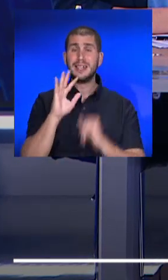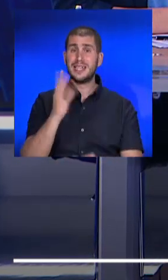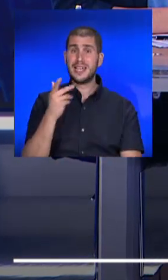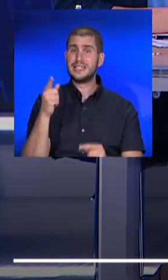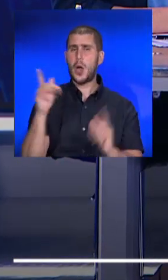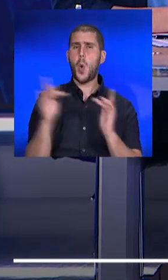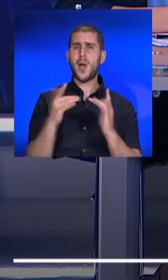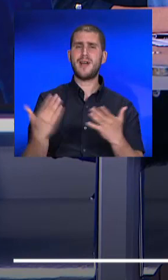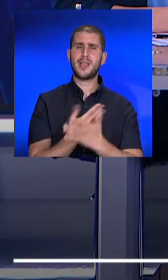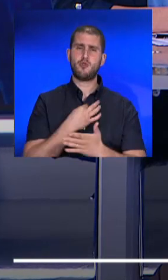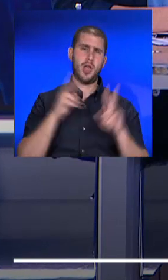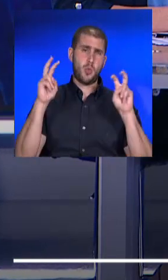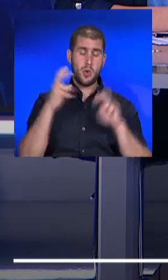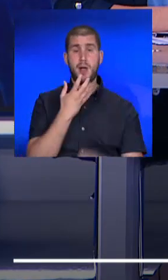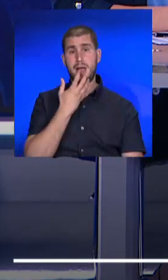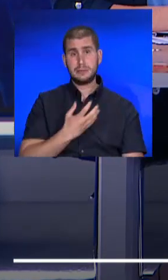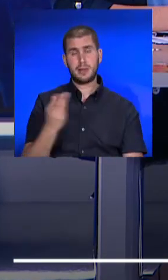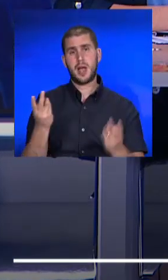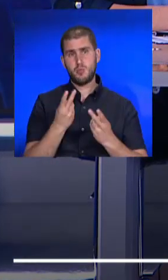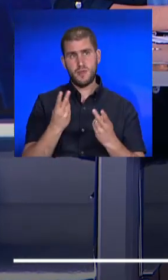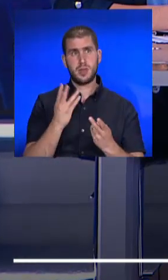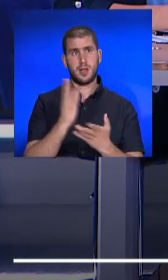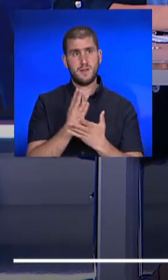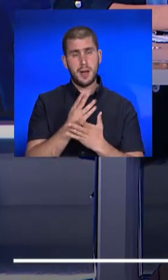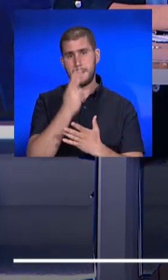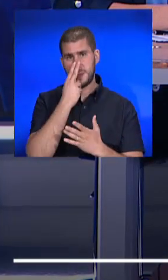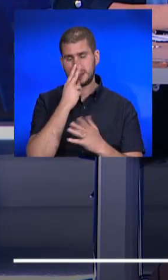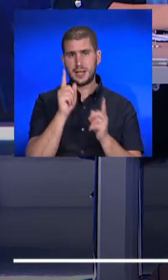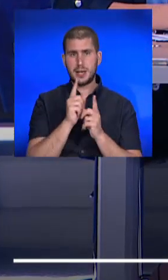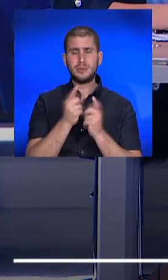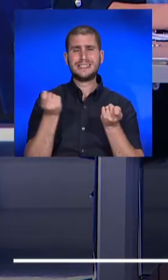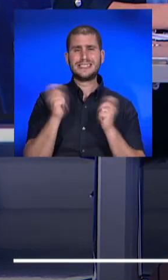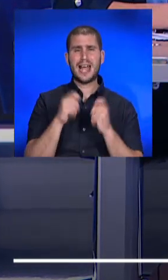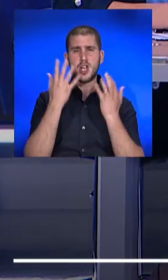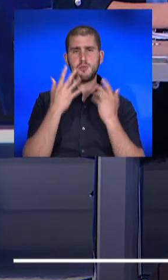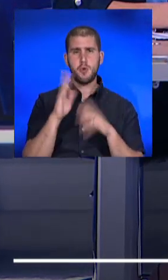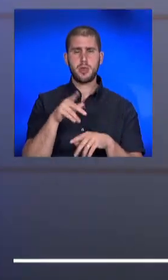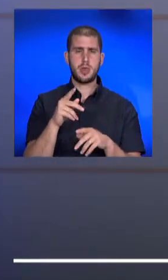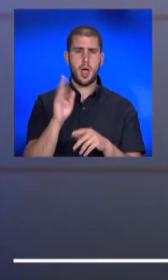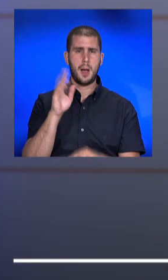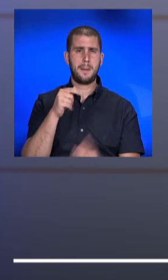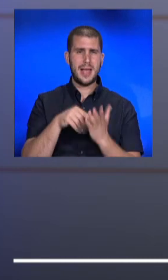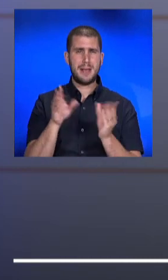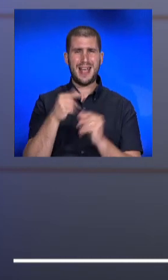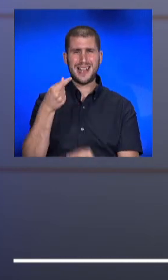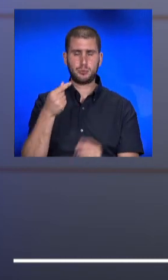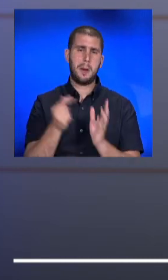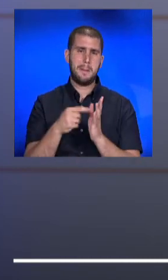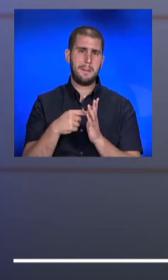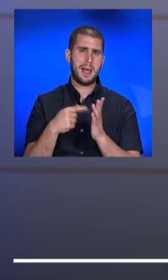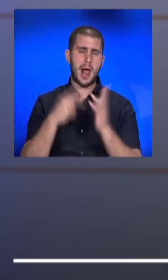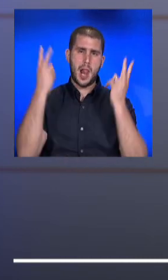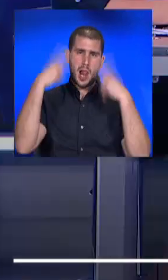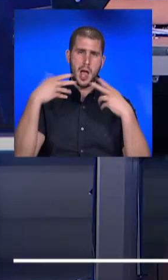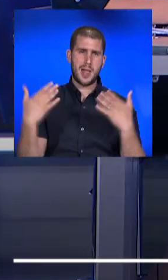החדש. כמובן שליצמן פה מנסה לסגור חשבון על גבו של גם זו, גם בהקשר הזה של מתווה הרמזור